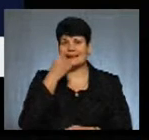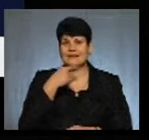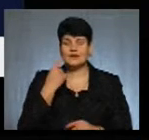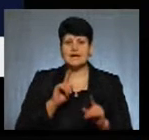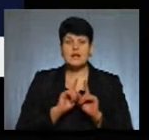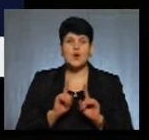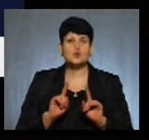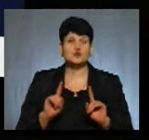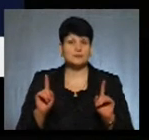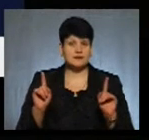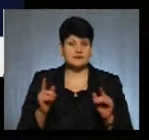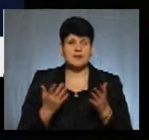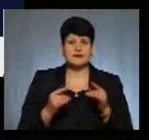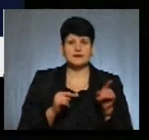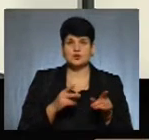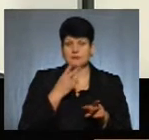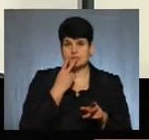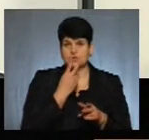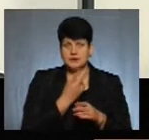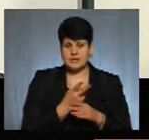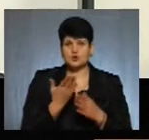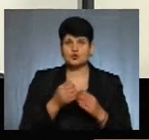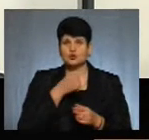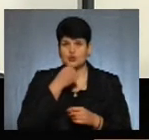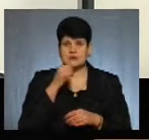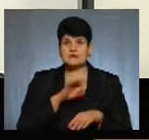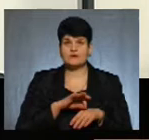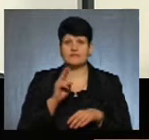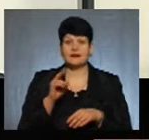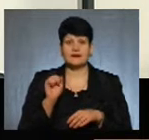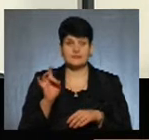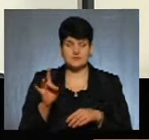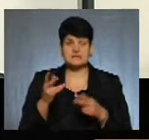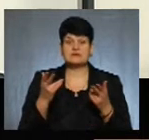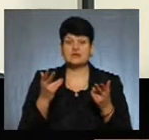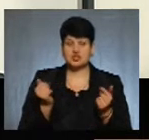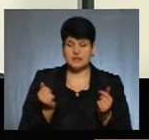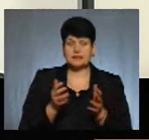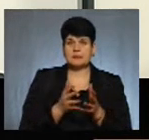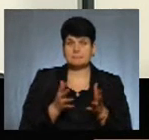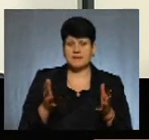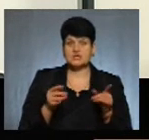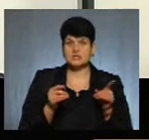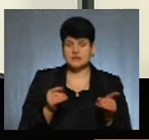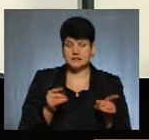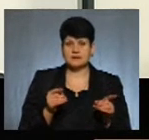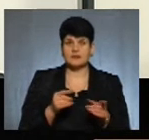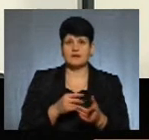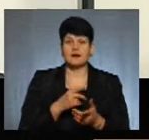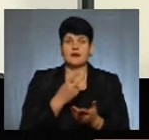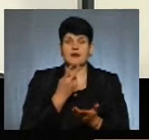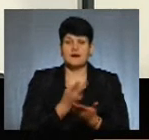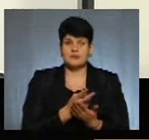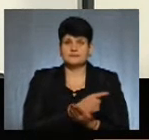Індивідуальні якісь особливості, але те, що ми спостерігаємо, якщо дорослий захворів на кір, звичайно, більше їх лягає в